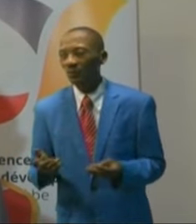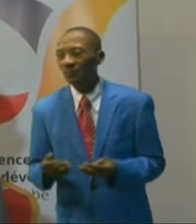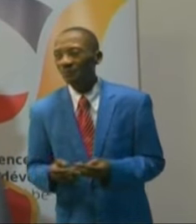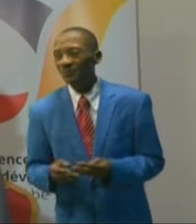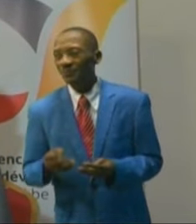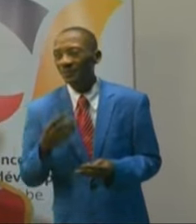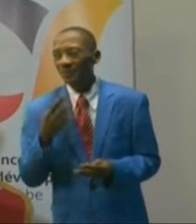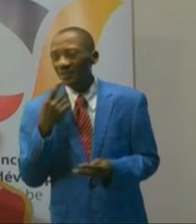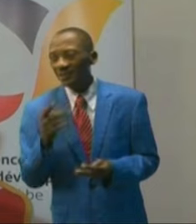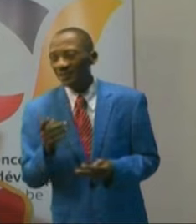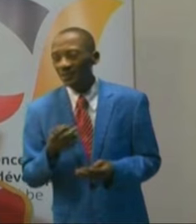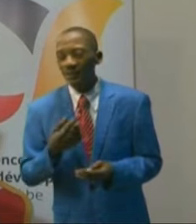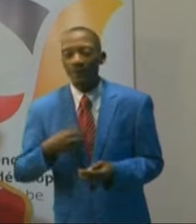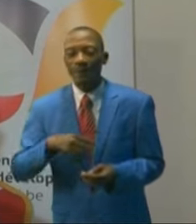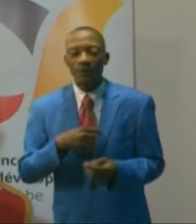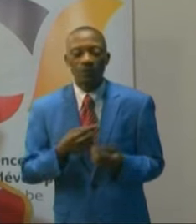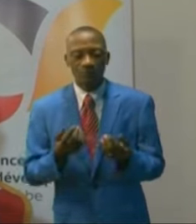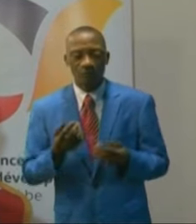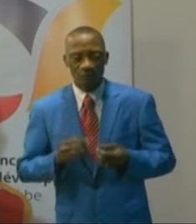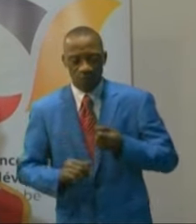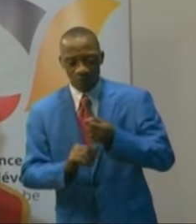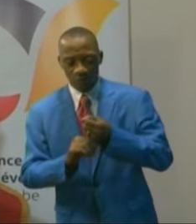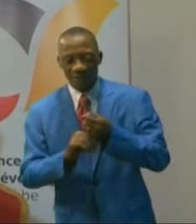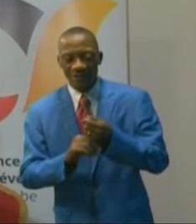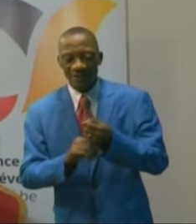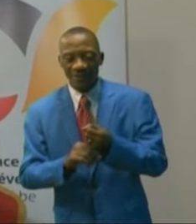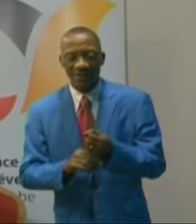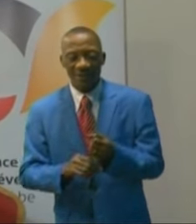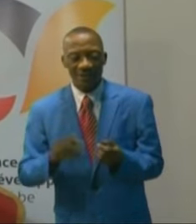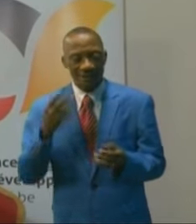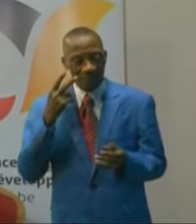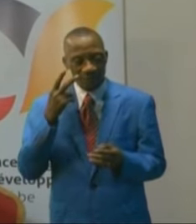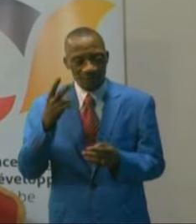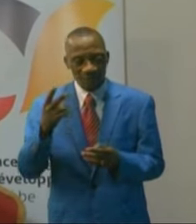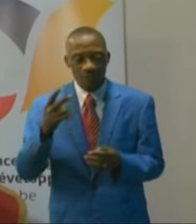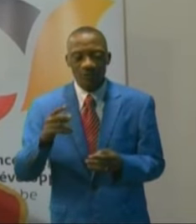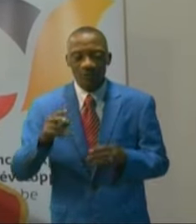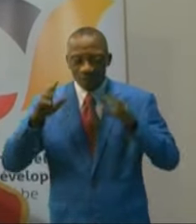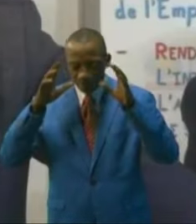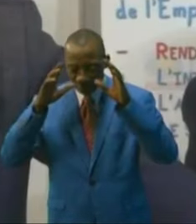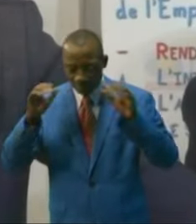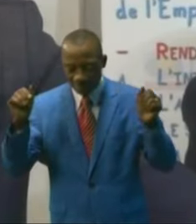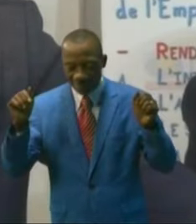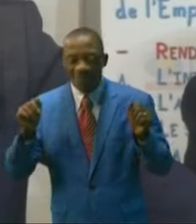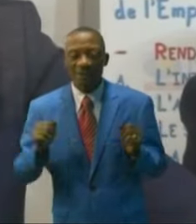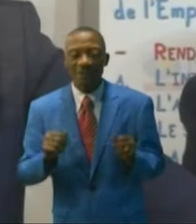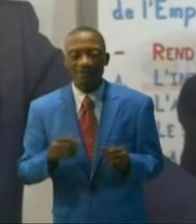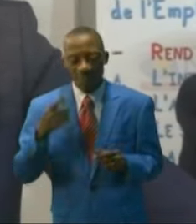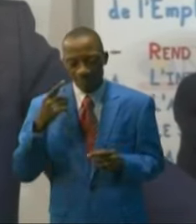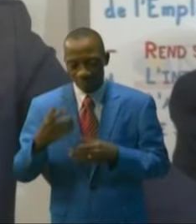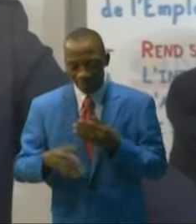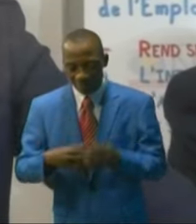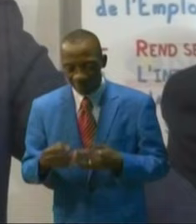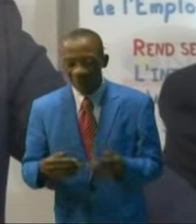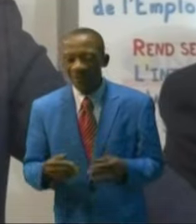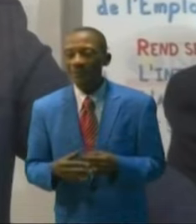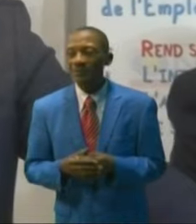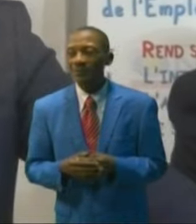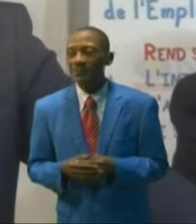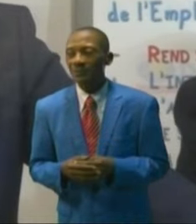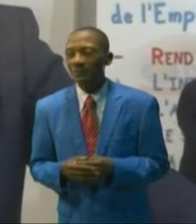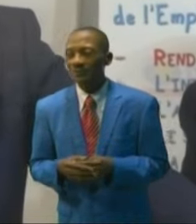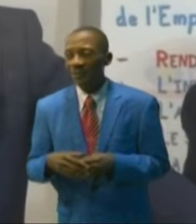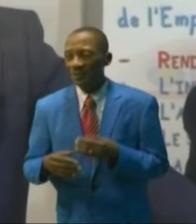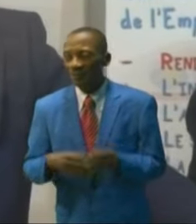avec l'ONEM dans la matérialisation de son engagement à créer 6 400 000 emplois. Pour organiser ces travaux ouverts par